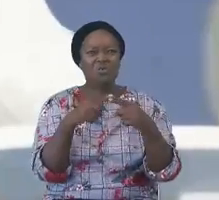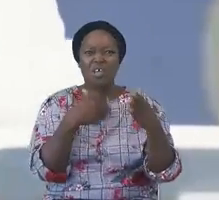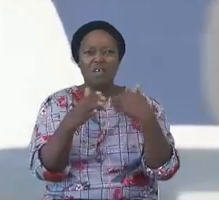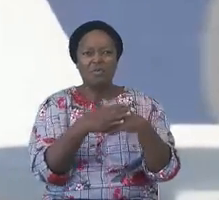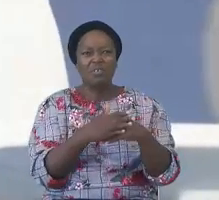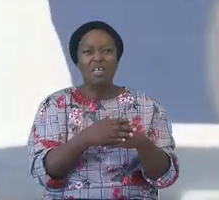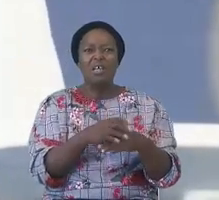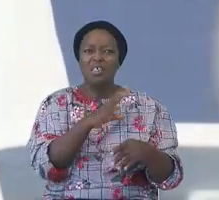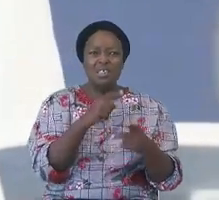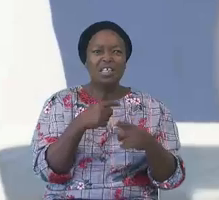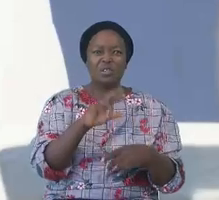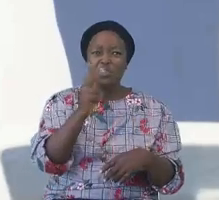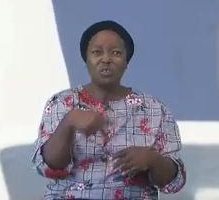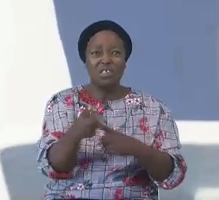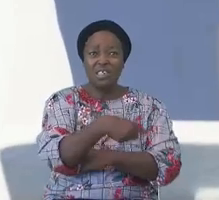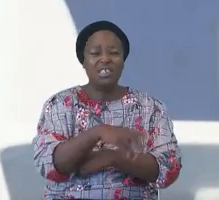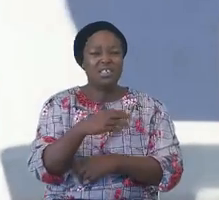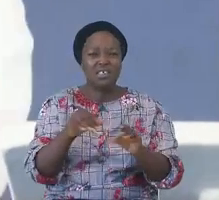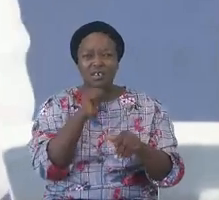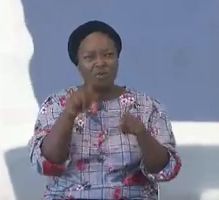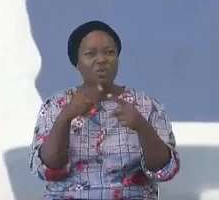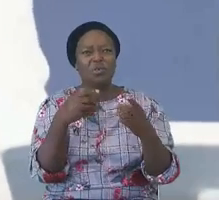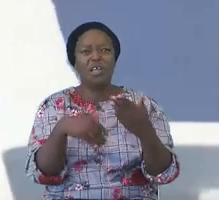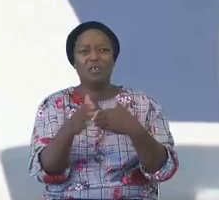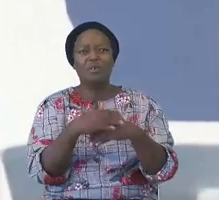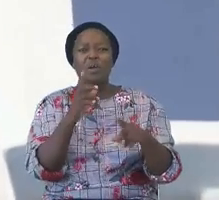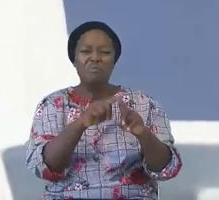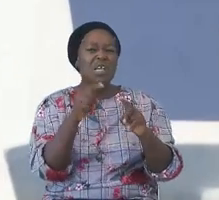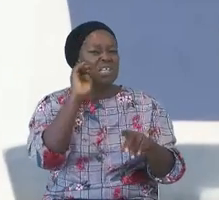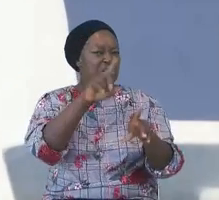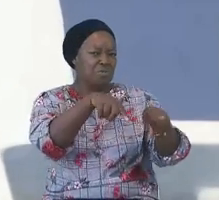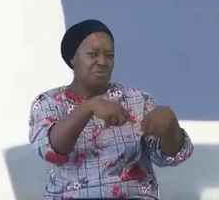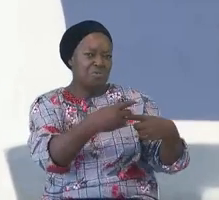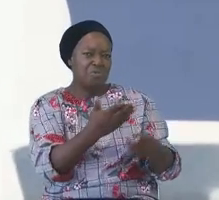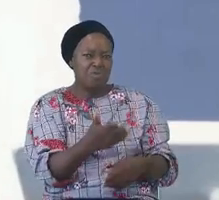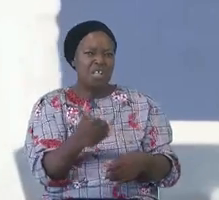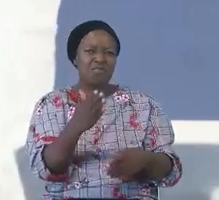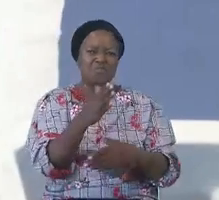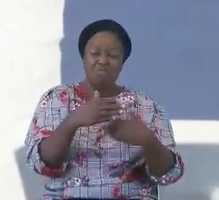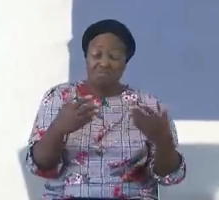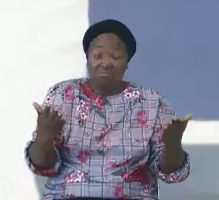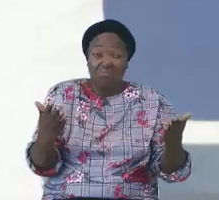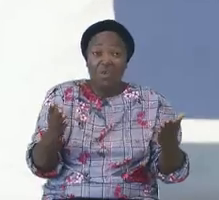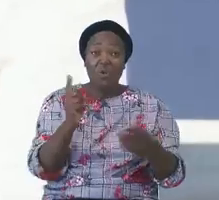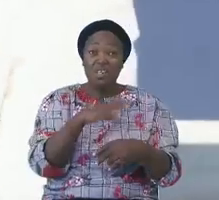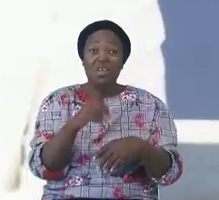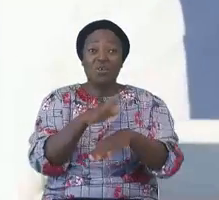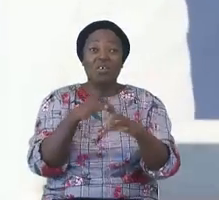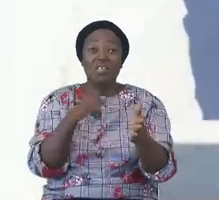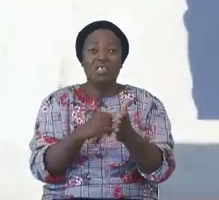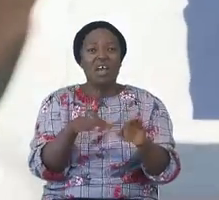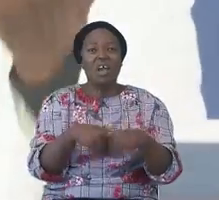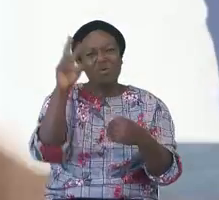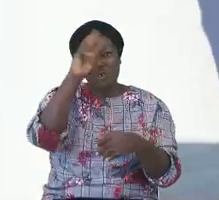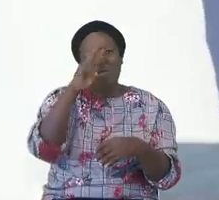ont dit non. Le deuxième jour, il n'est pas allé au ciel. Ils ont dit, le troisième jour, il n'est pas allé au ciel. Et ils ont dit, il